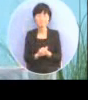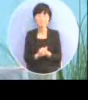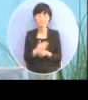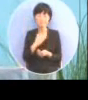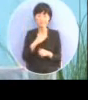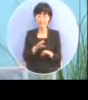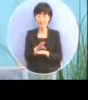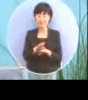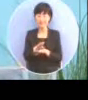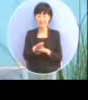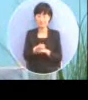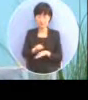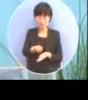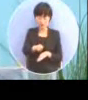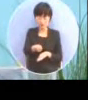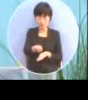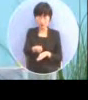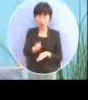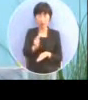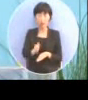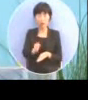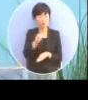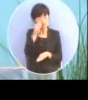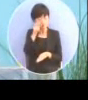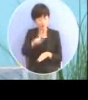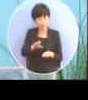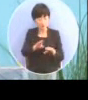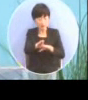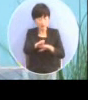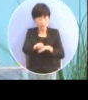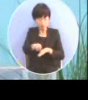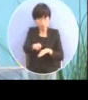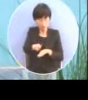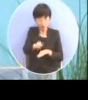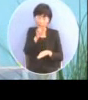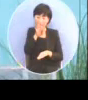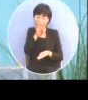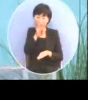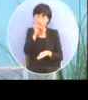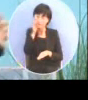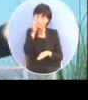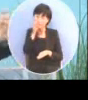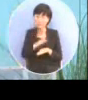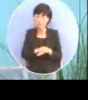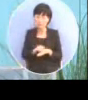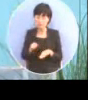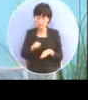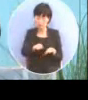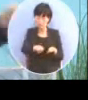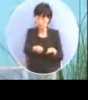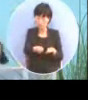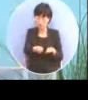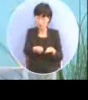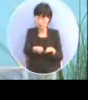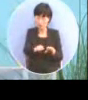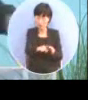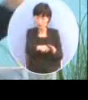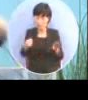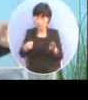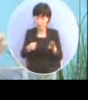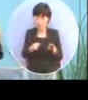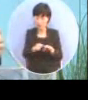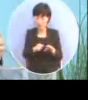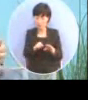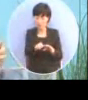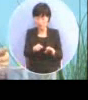차에 가가지고 뭐 여는데 안 열려요. 아, một lần kia tôi đến xe ô tô của tôi cắm chìa khóa mà mở mãi mà không có mở được. 그럼 다시 또 나 확 막 참 차를